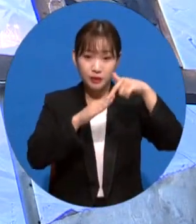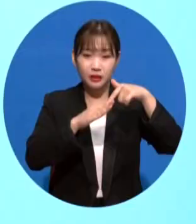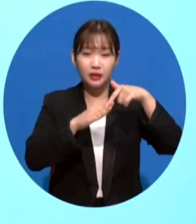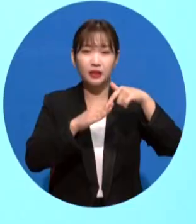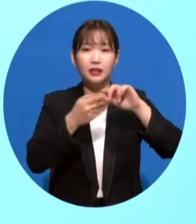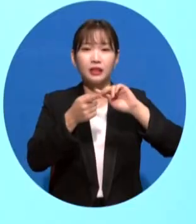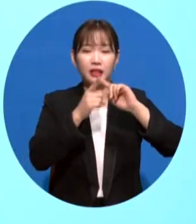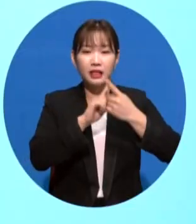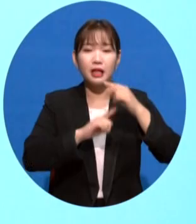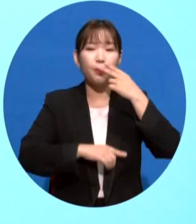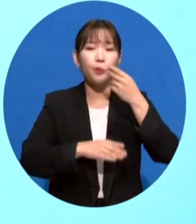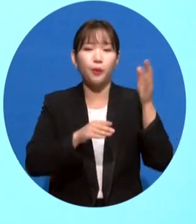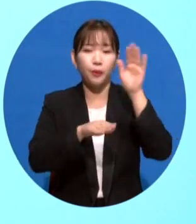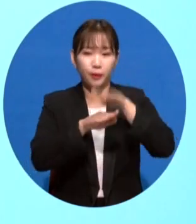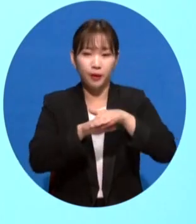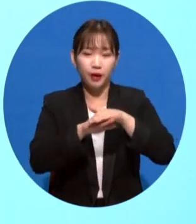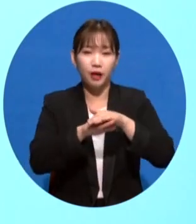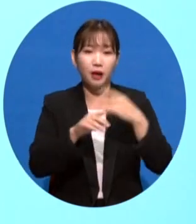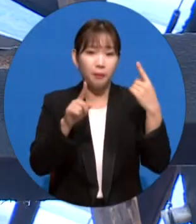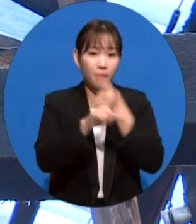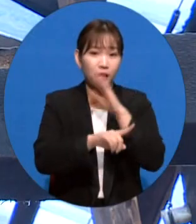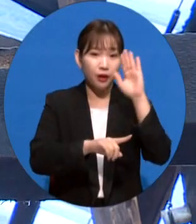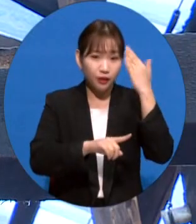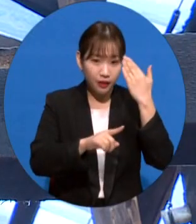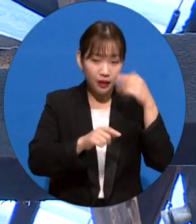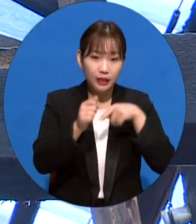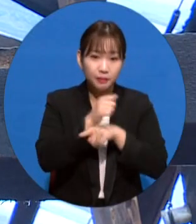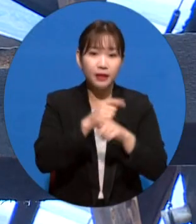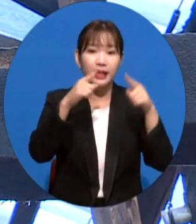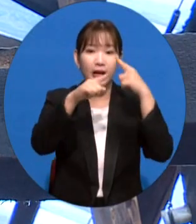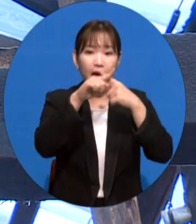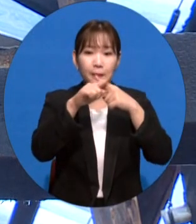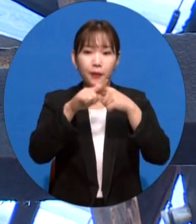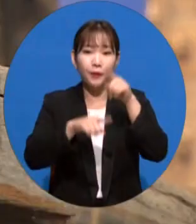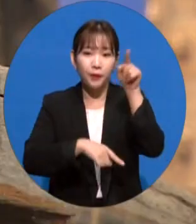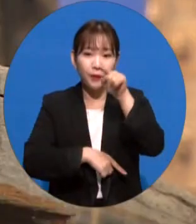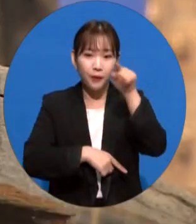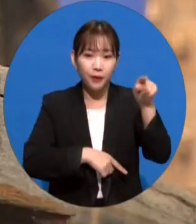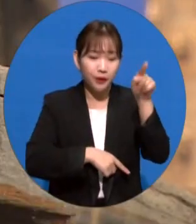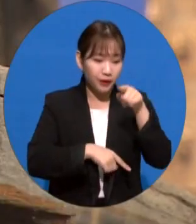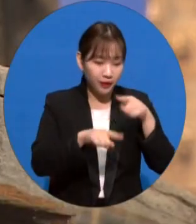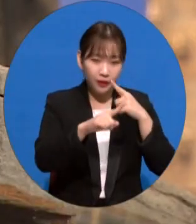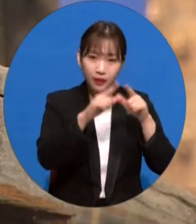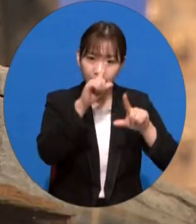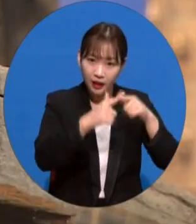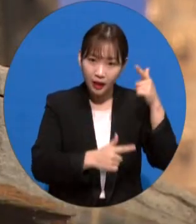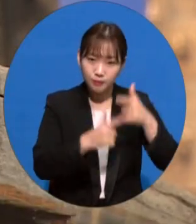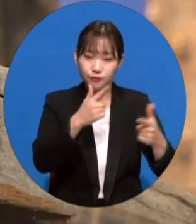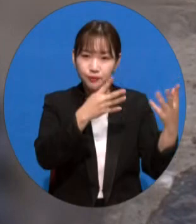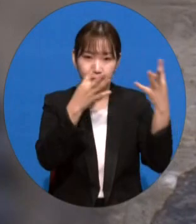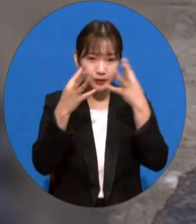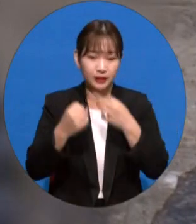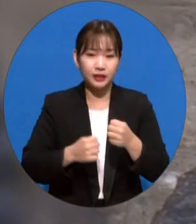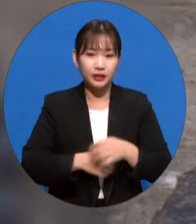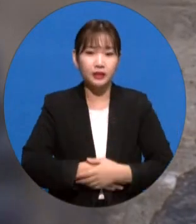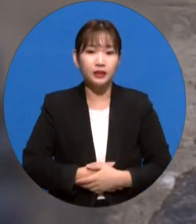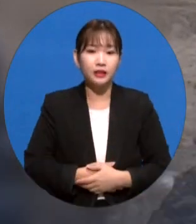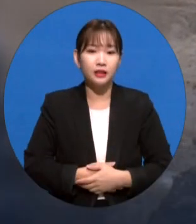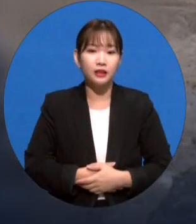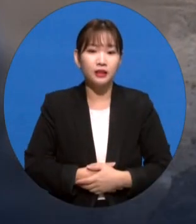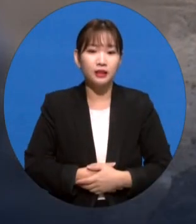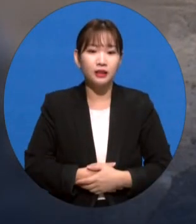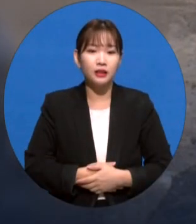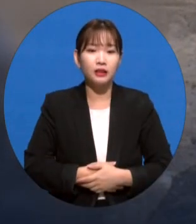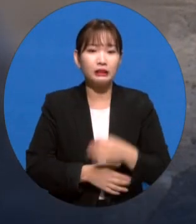덮어놓았습니다. 교체되어야 할 자재를 의미하는 가위표가 새겨진 나무 기둥들이 수두룩합니다. 썩어가지고 다